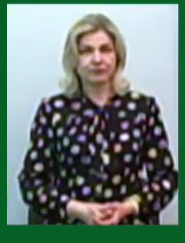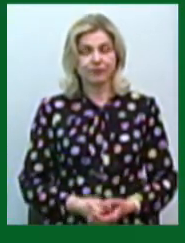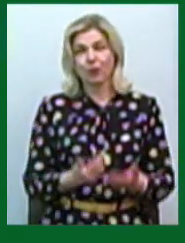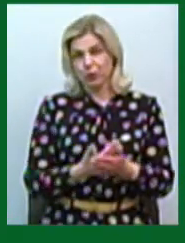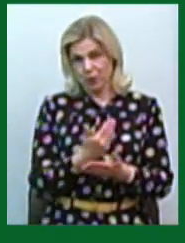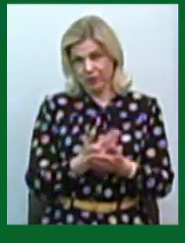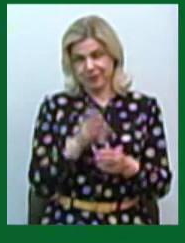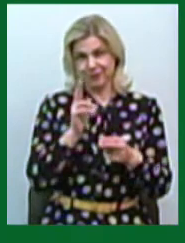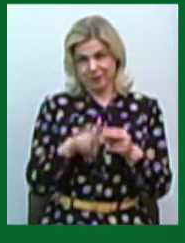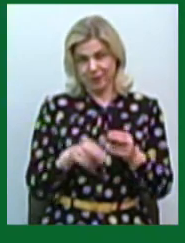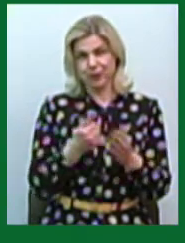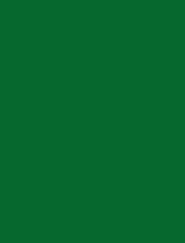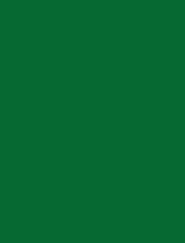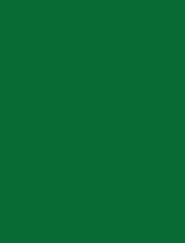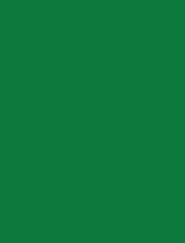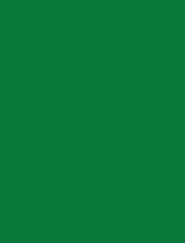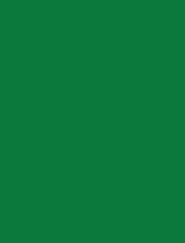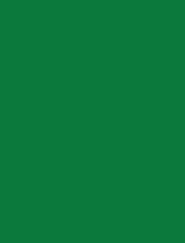І це були всі новини на все добре.